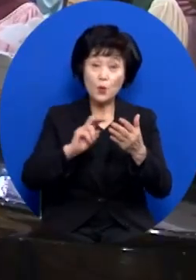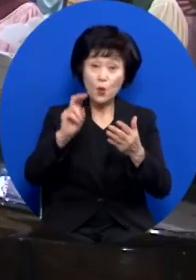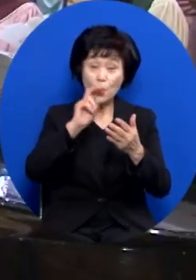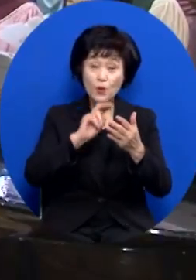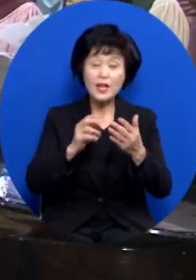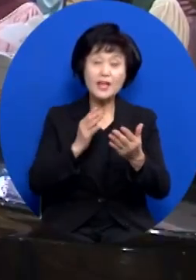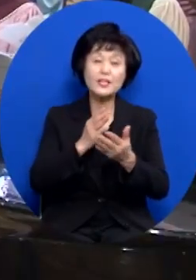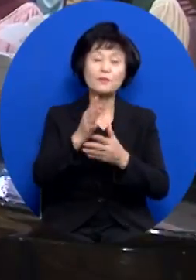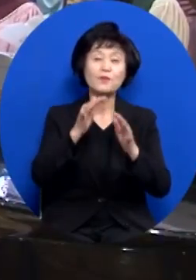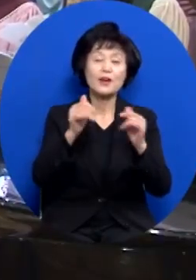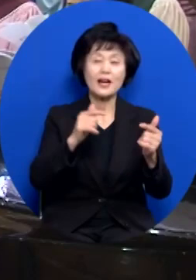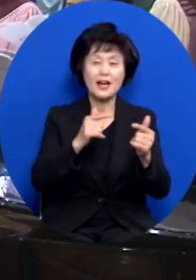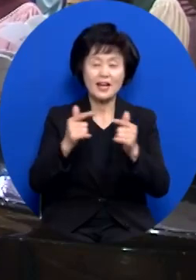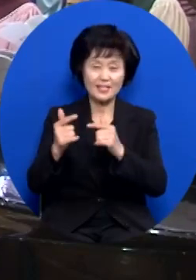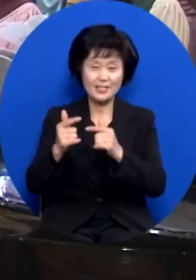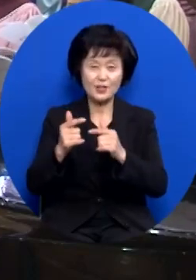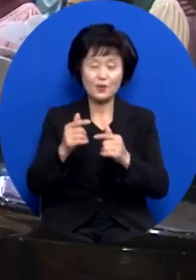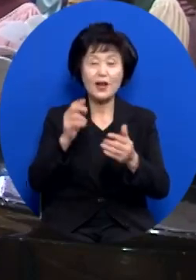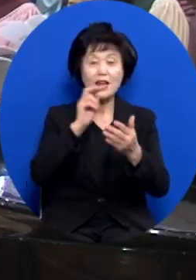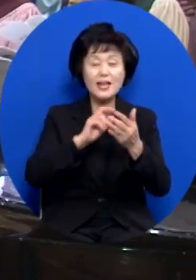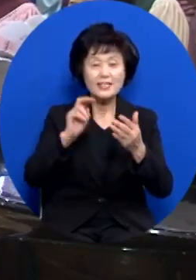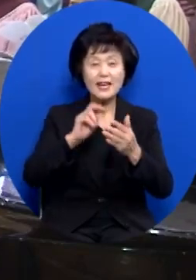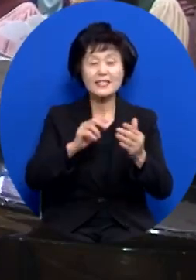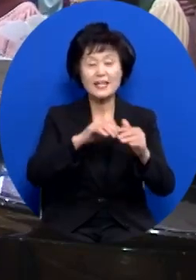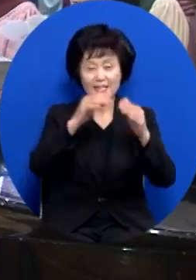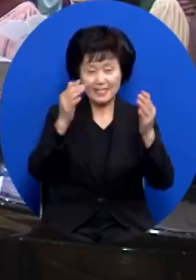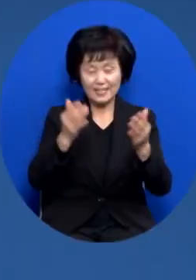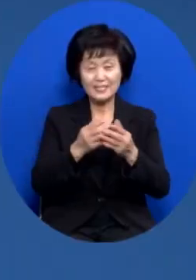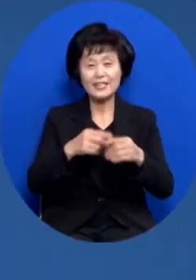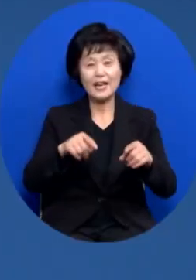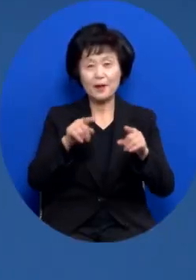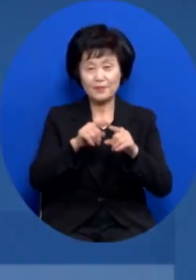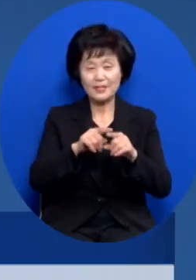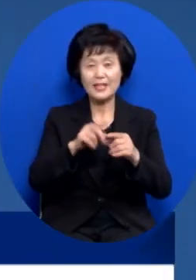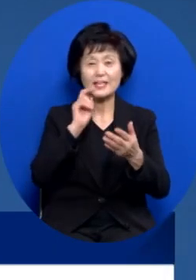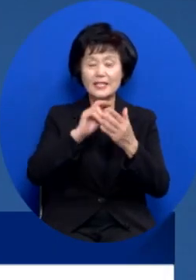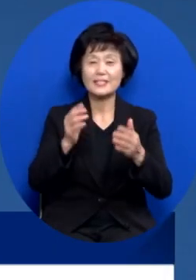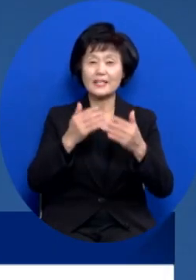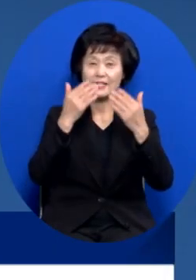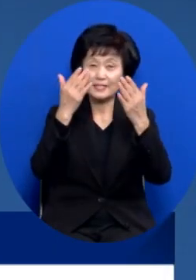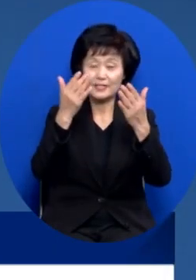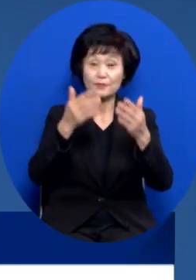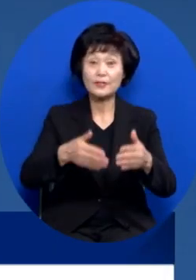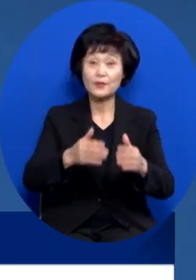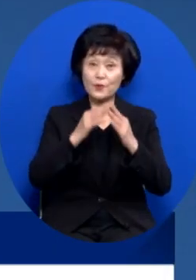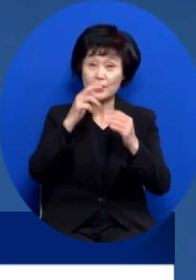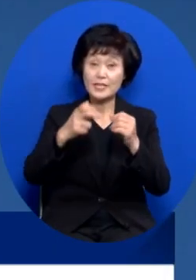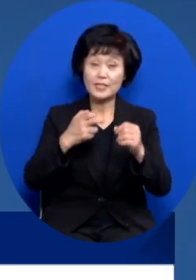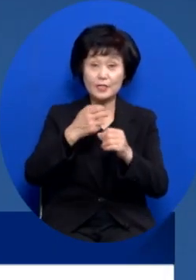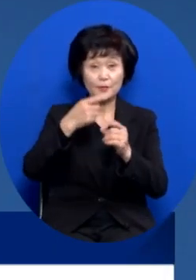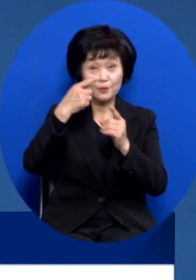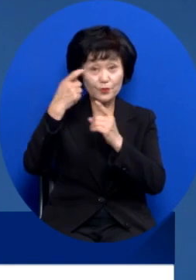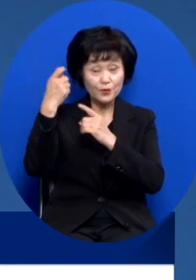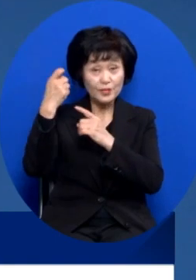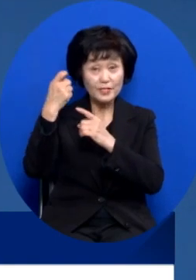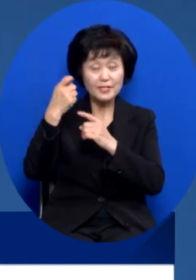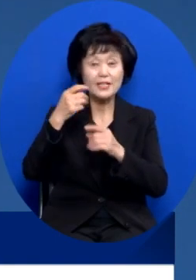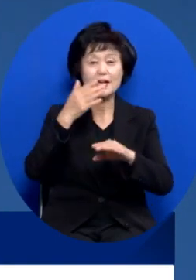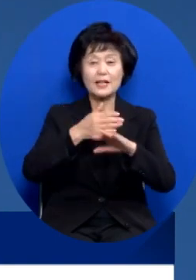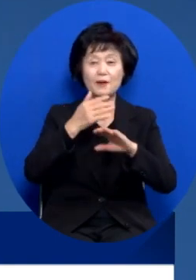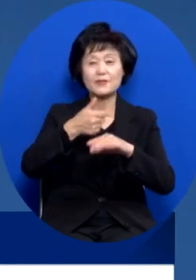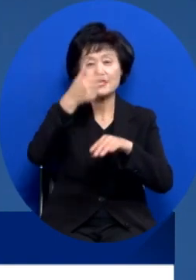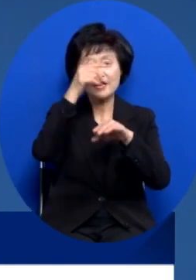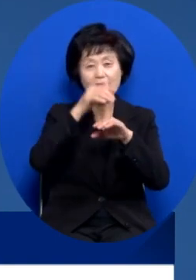제주화북교회 찬양대 등이 출연해 감동의 찬양을 선보였습니다. 교회 창립 70주년 기념 감사 음악